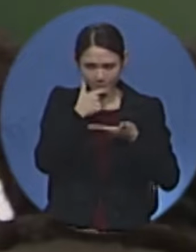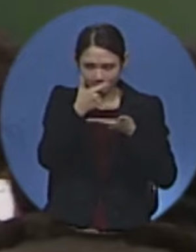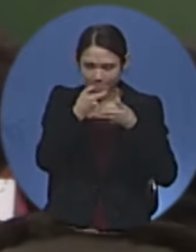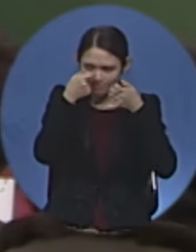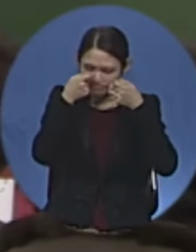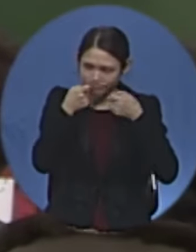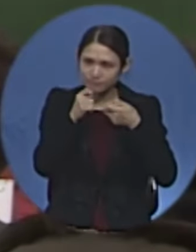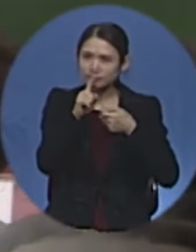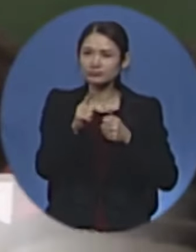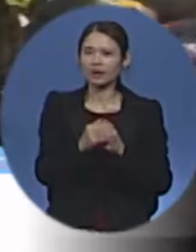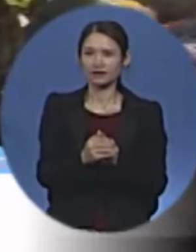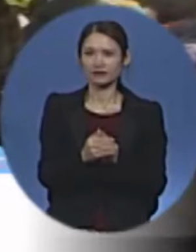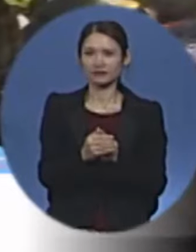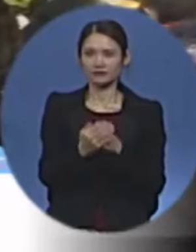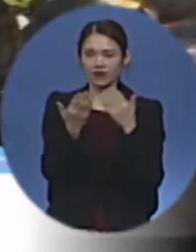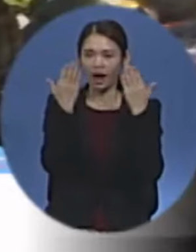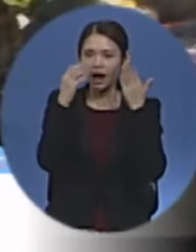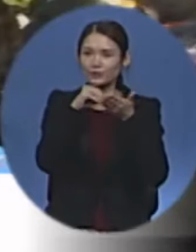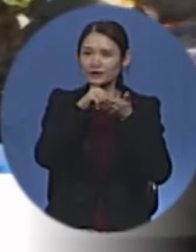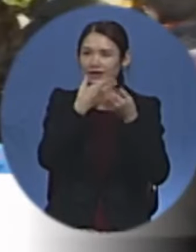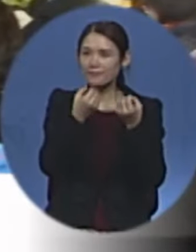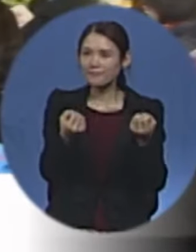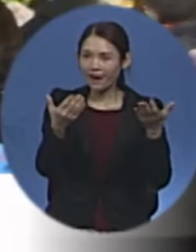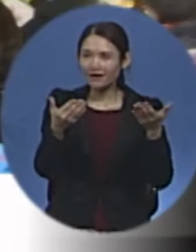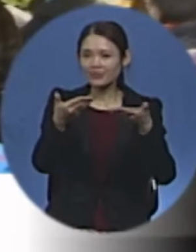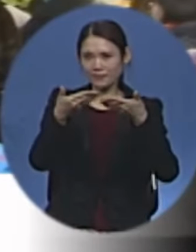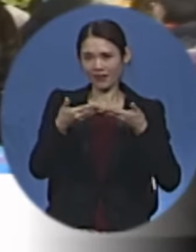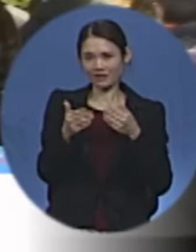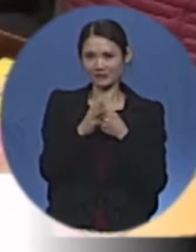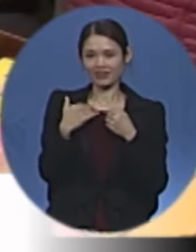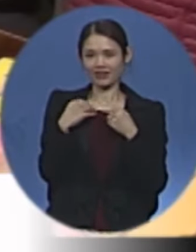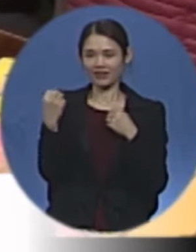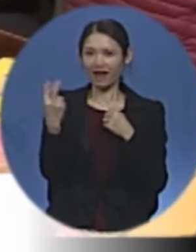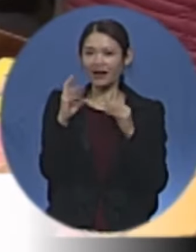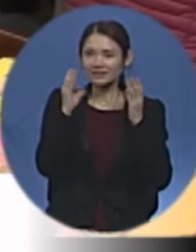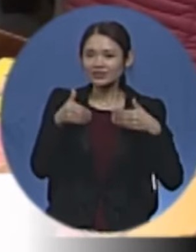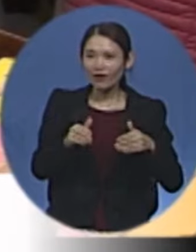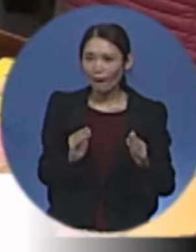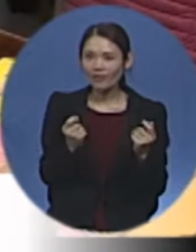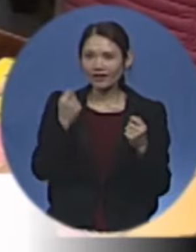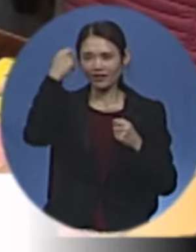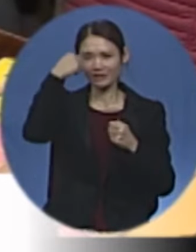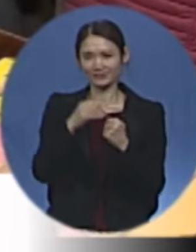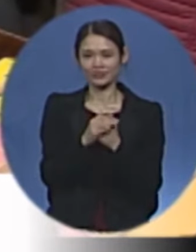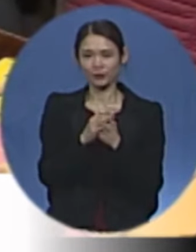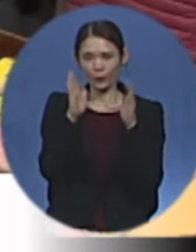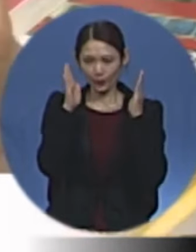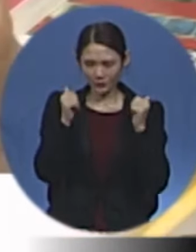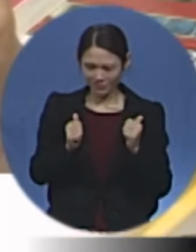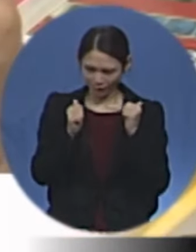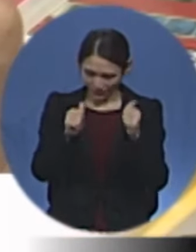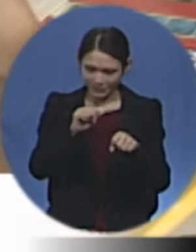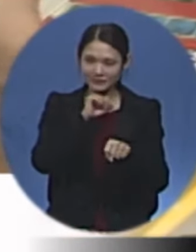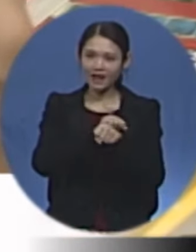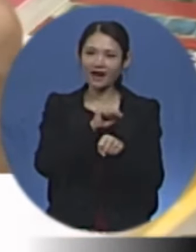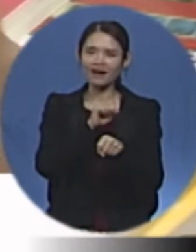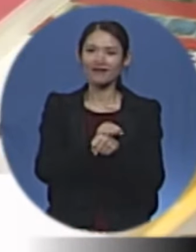붉혔습니다. 입학식을 하고 나니까 다시 태어난 기분이에요. 공부 잘해서